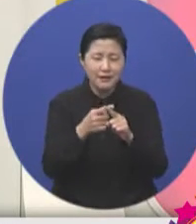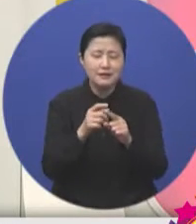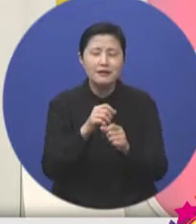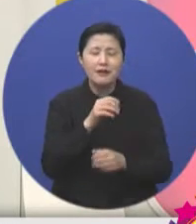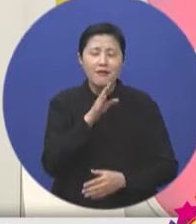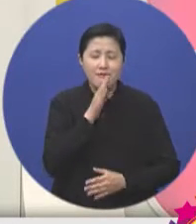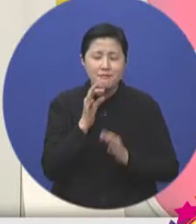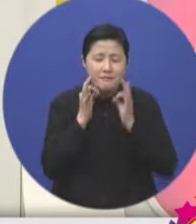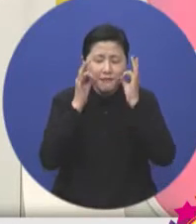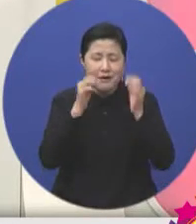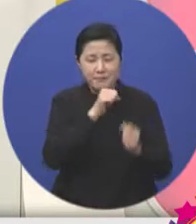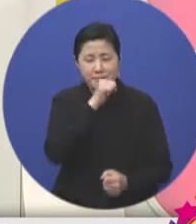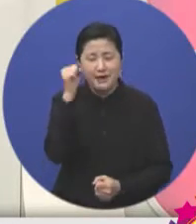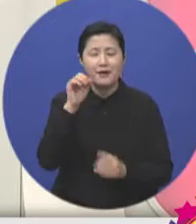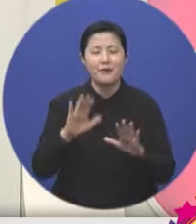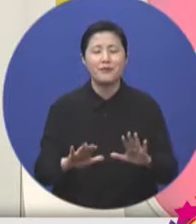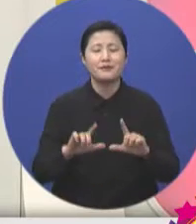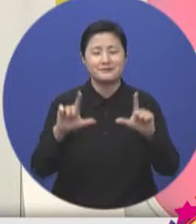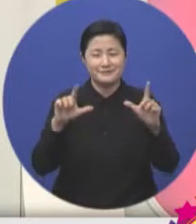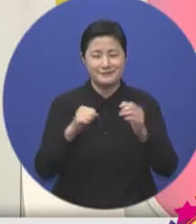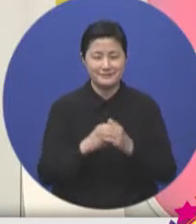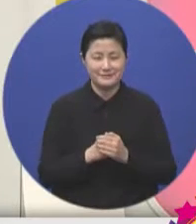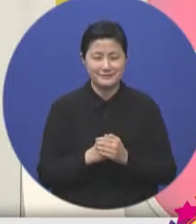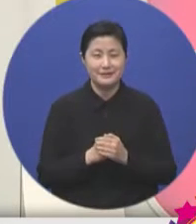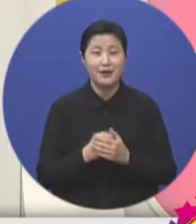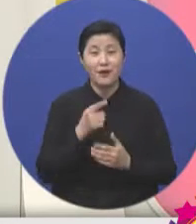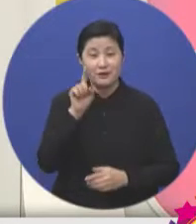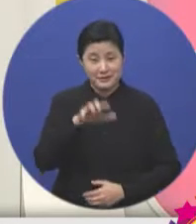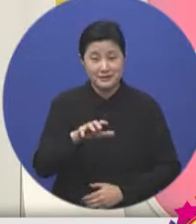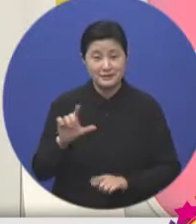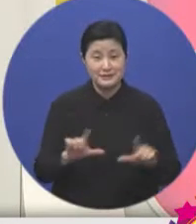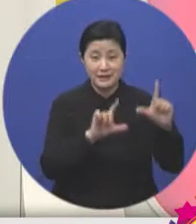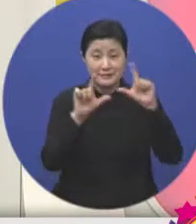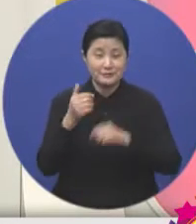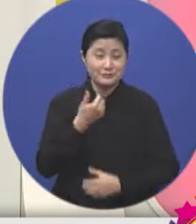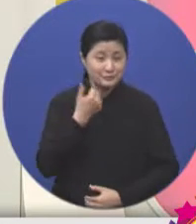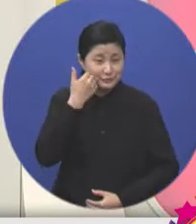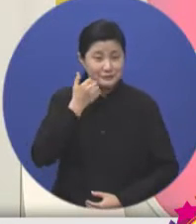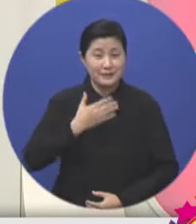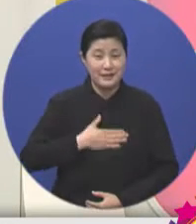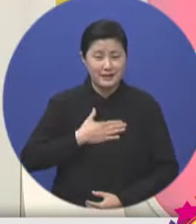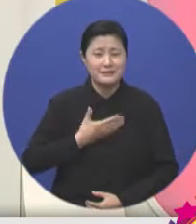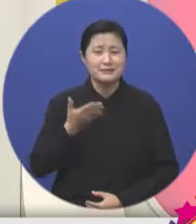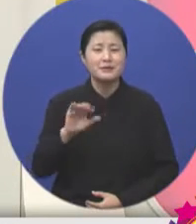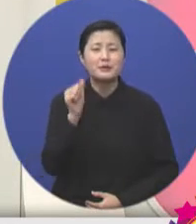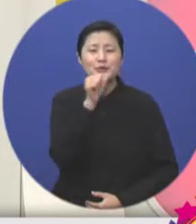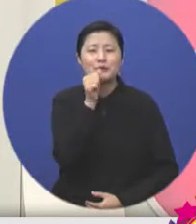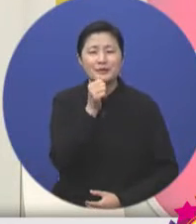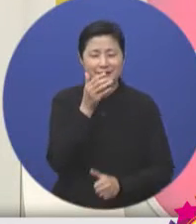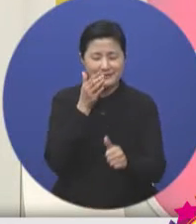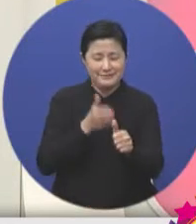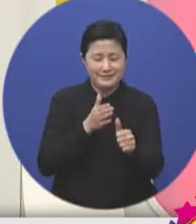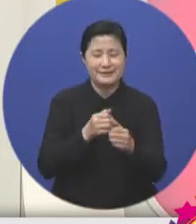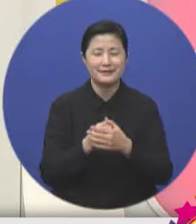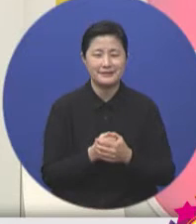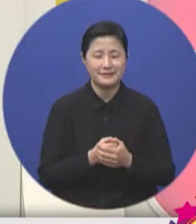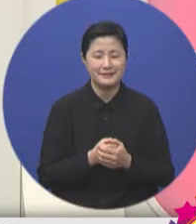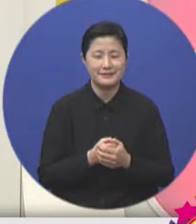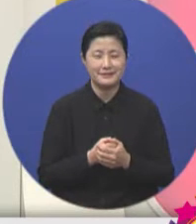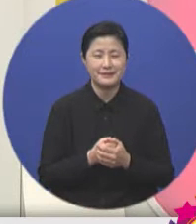예. 어디에 사시는 누구신지 저는 알지만 한 번 더 소개해 예. 주실래요? 예.